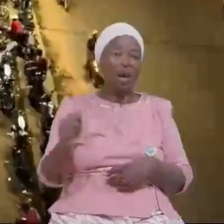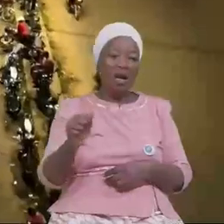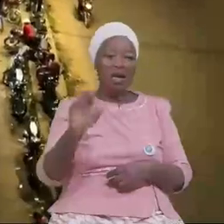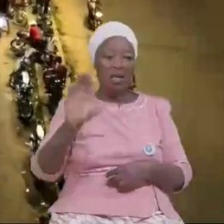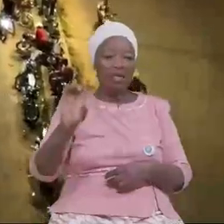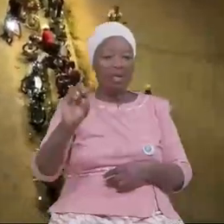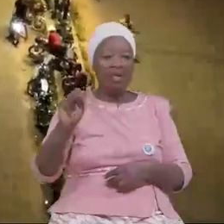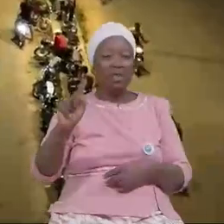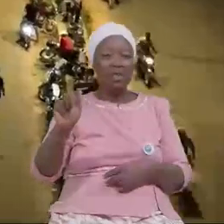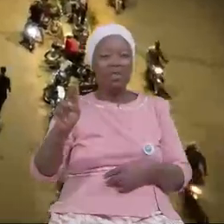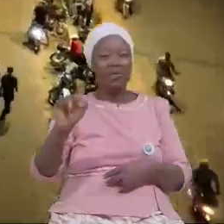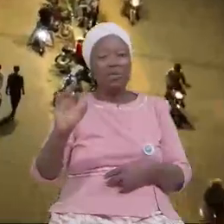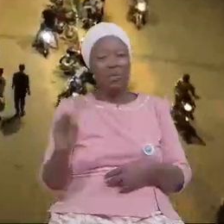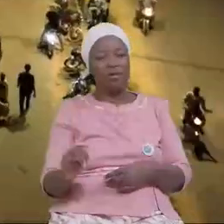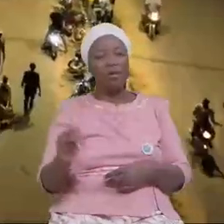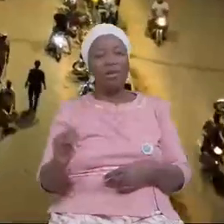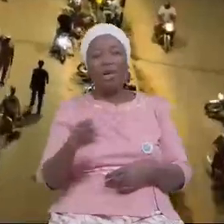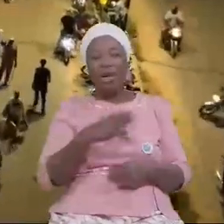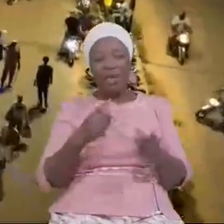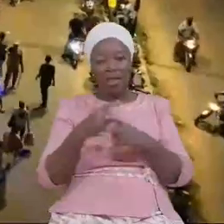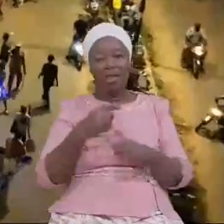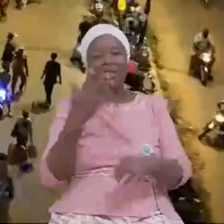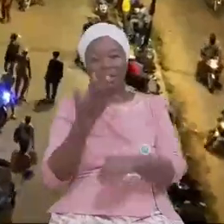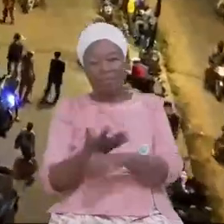le priant et disant,